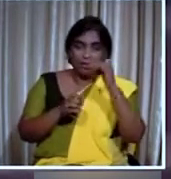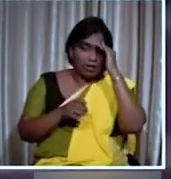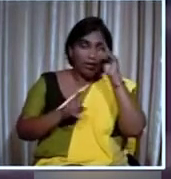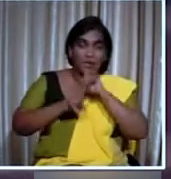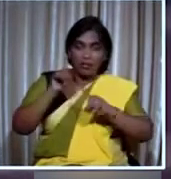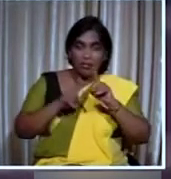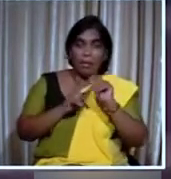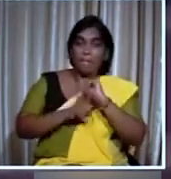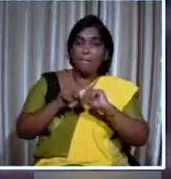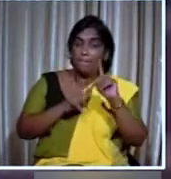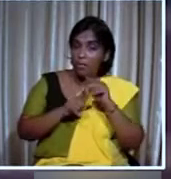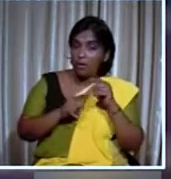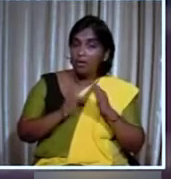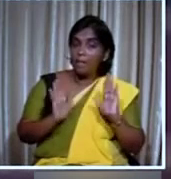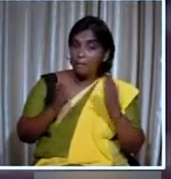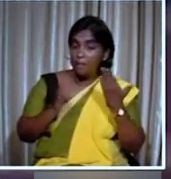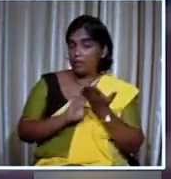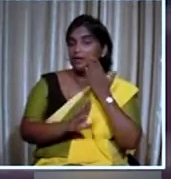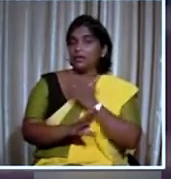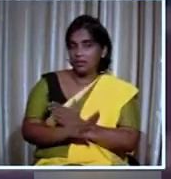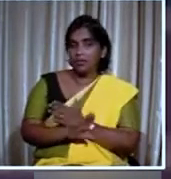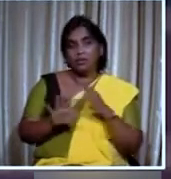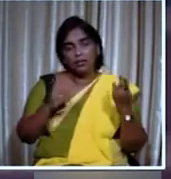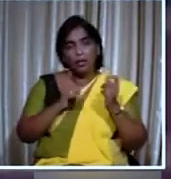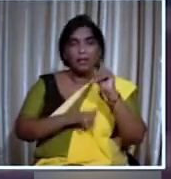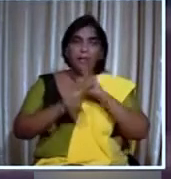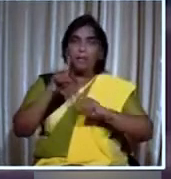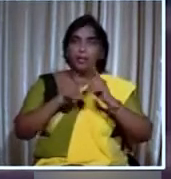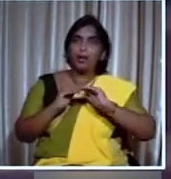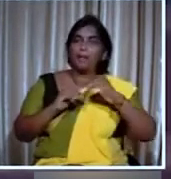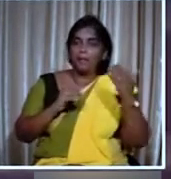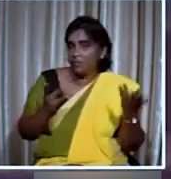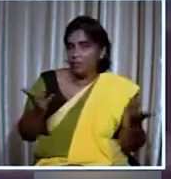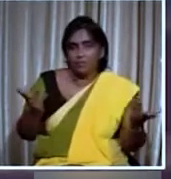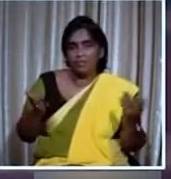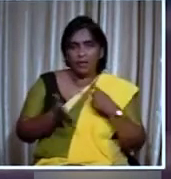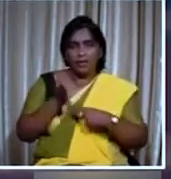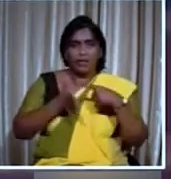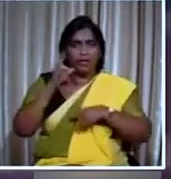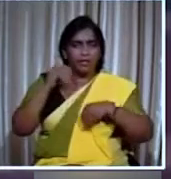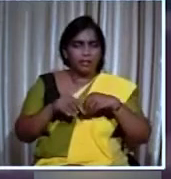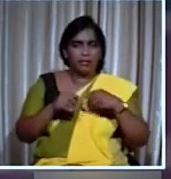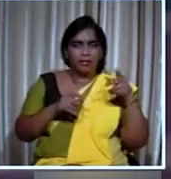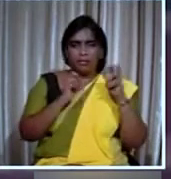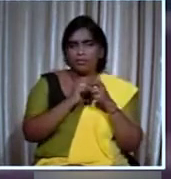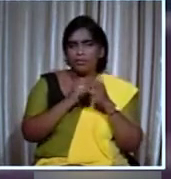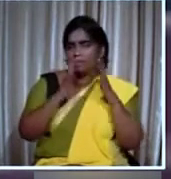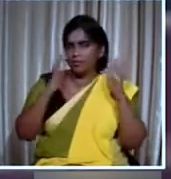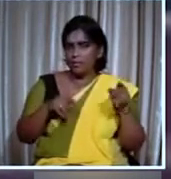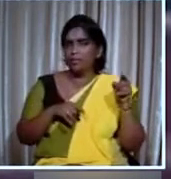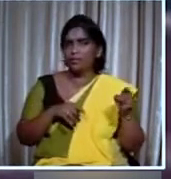ඕනේ පාර්ලිමේන්තුවට පටන් ගන්න ඉස්සෙල්ලා. එහෙම නැත්නම් පාර්ලිමේන්තුවෙන් පස්සේ ඉතින් මන් දන්නේ දේශපාලනේ පොඩ්ඩක් ඒ පැත්තේ අර්බුද වැඩි මේ